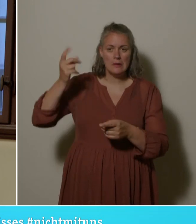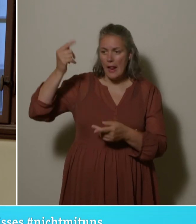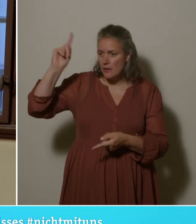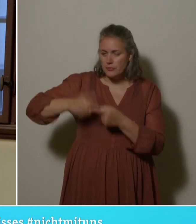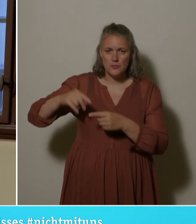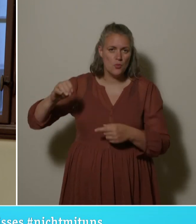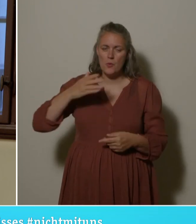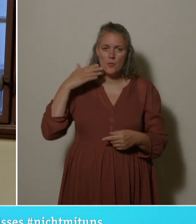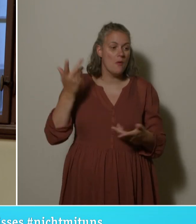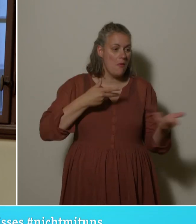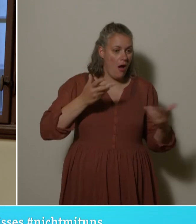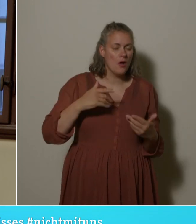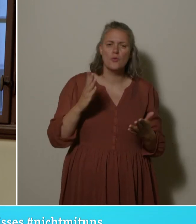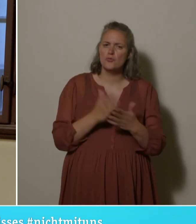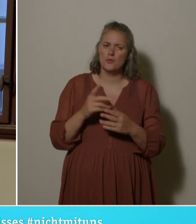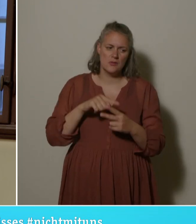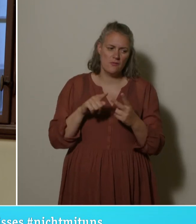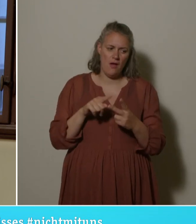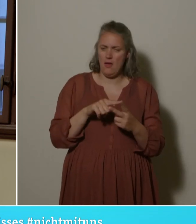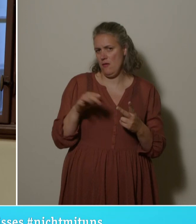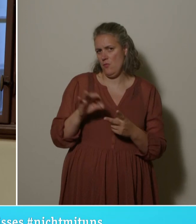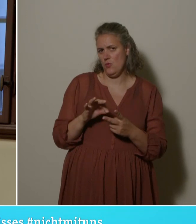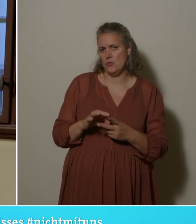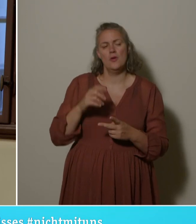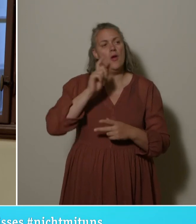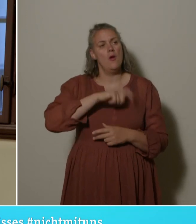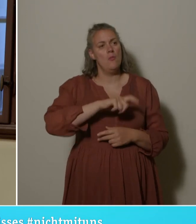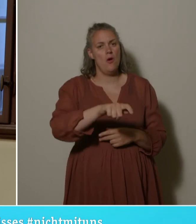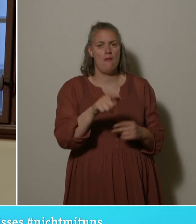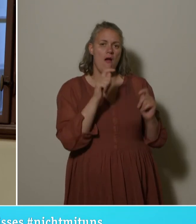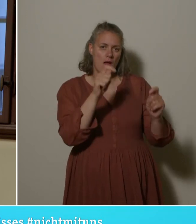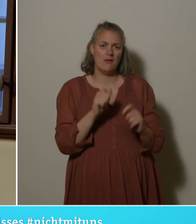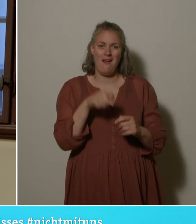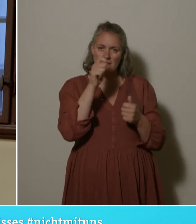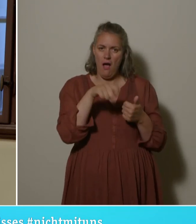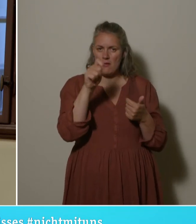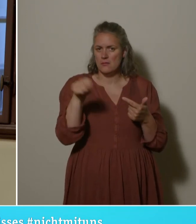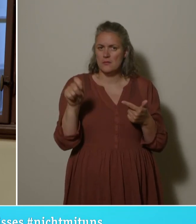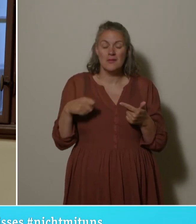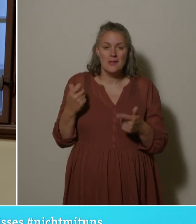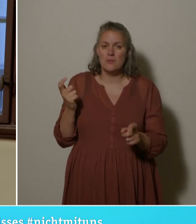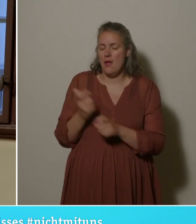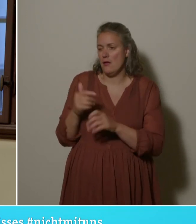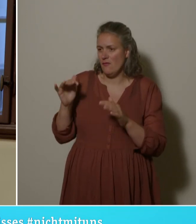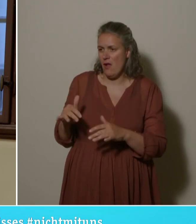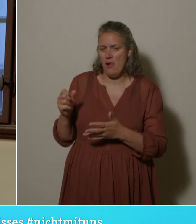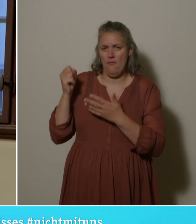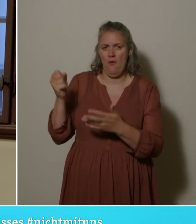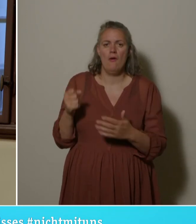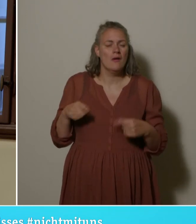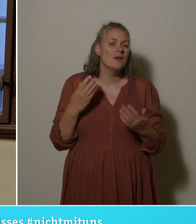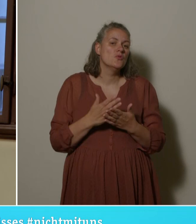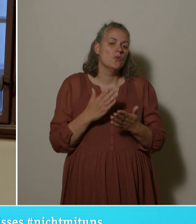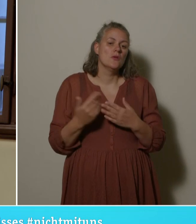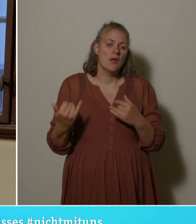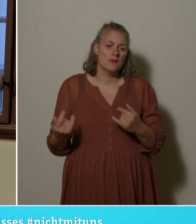darauf schon mal zwei Punkte der Forderung des Bürgerantrages, wo man einen Haken dran machen kann. Das haben Sie bekommen. Wir streiten